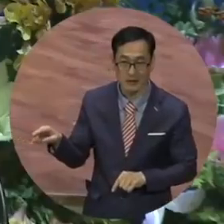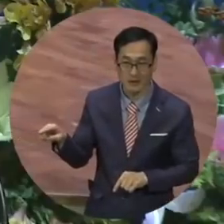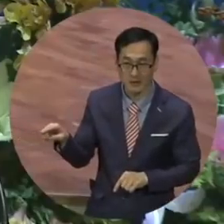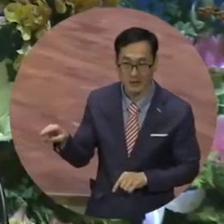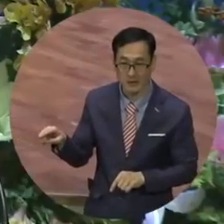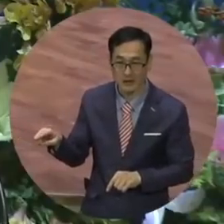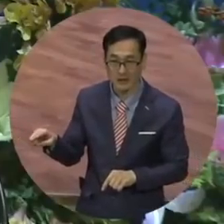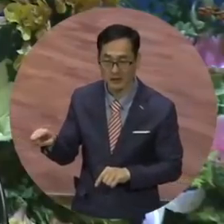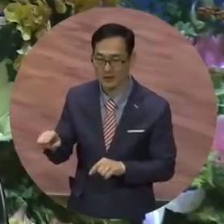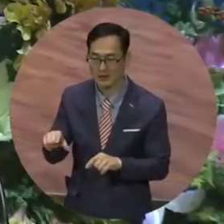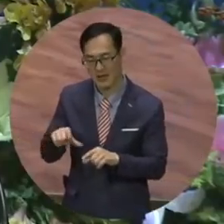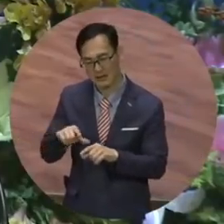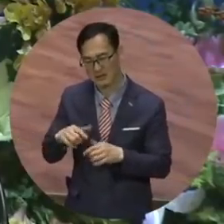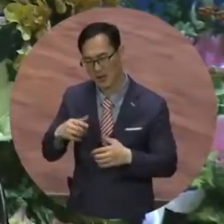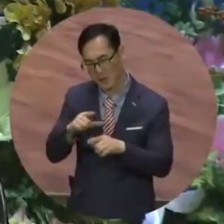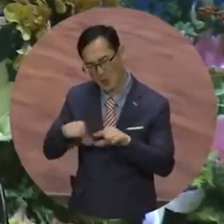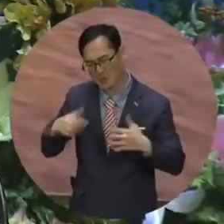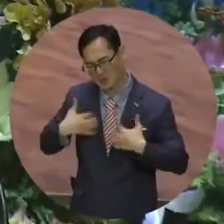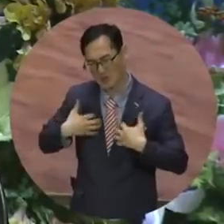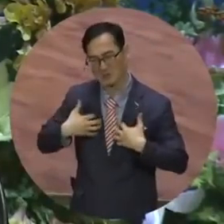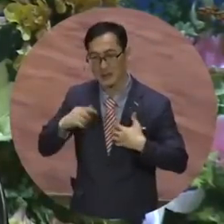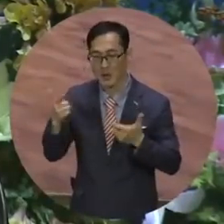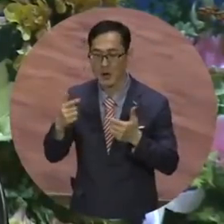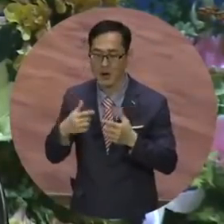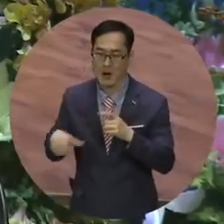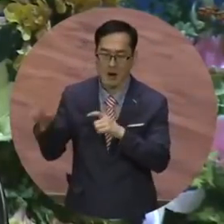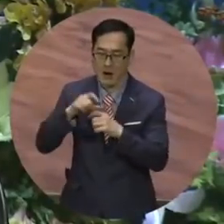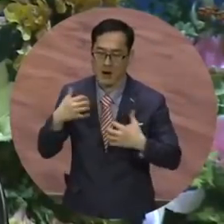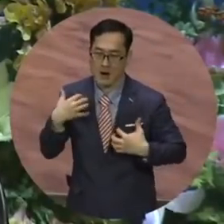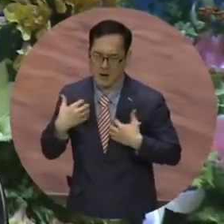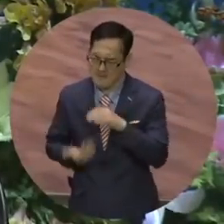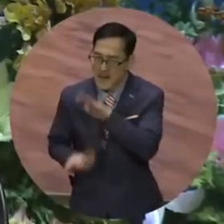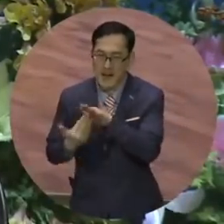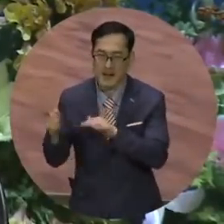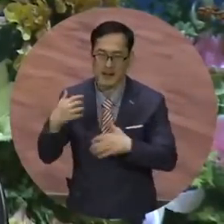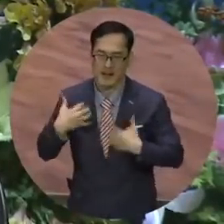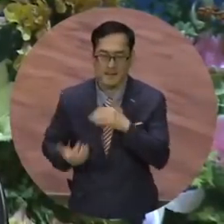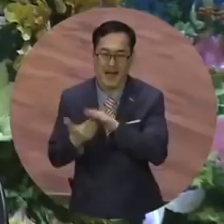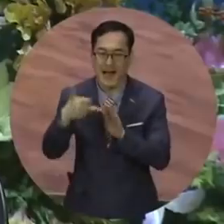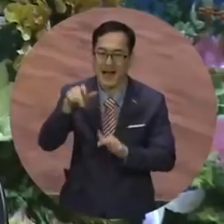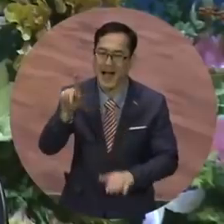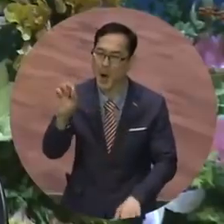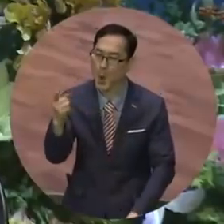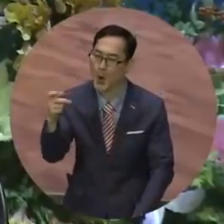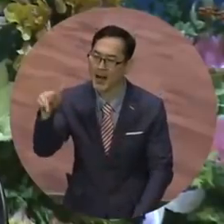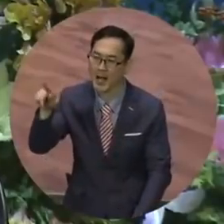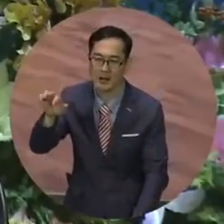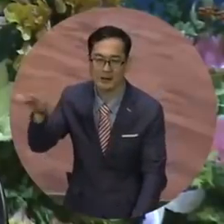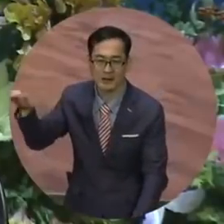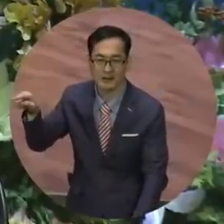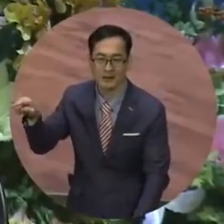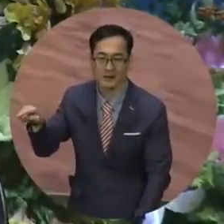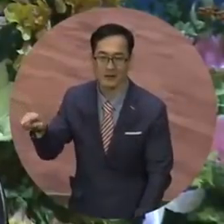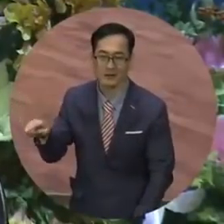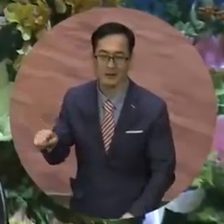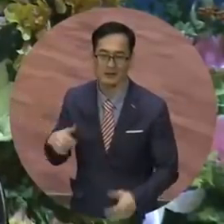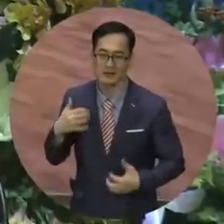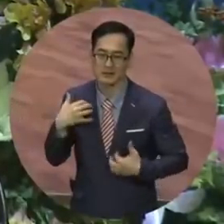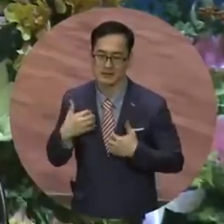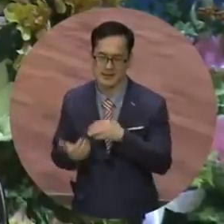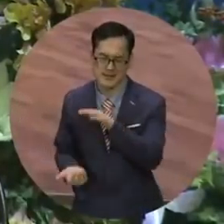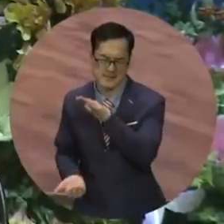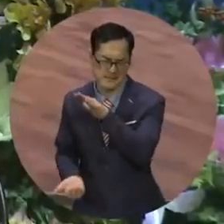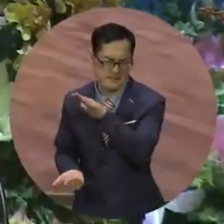덜 표현한 거 아니고 그보다 더 한 차원 높은 즐거움 말이에요. 카우코메타 한 차원 더 높은 즐거움. 그러니까 막